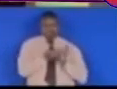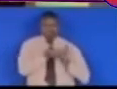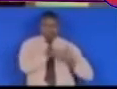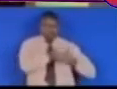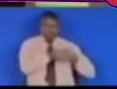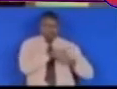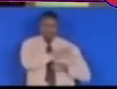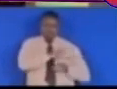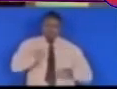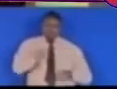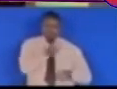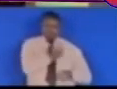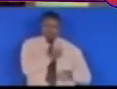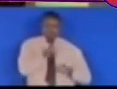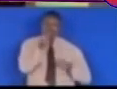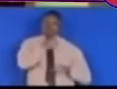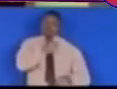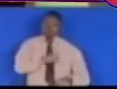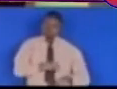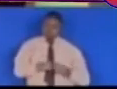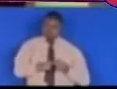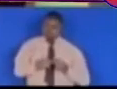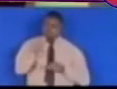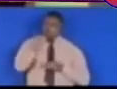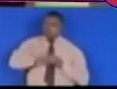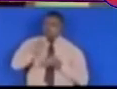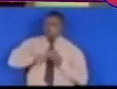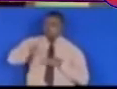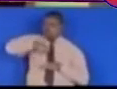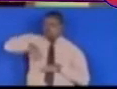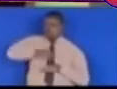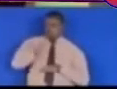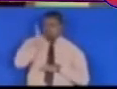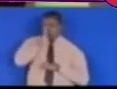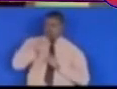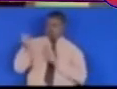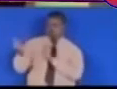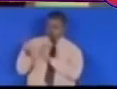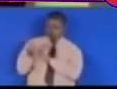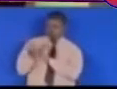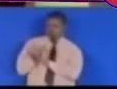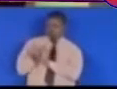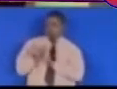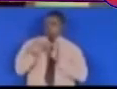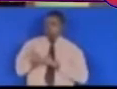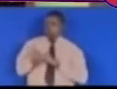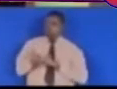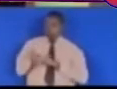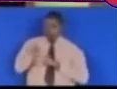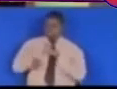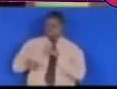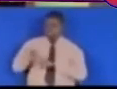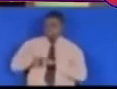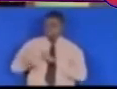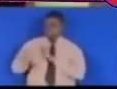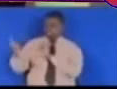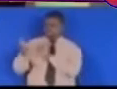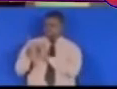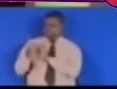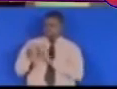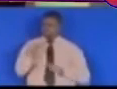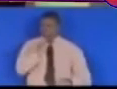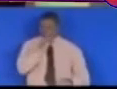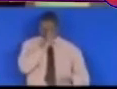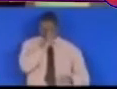takriban 1000 za sekondari, wanafunzi wetu hawajawahi kukutana na mwalimu wa physics face to face, lakini